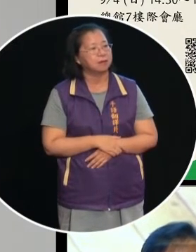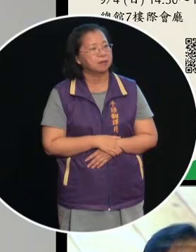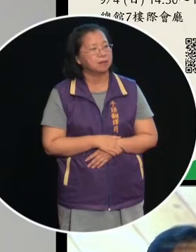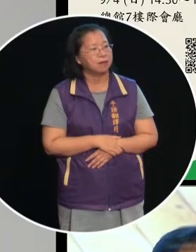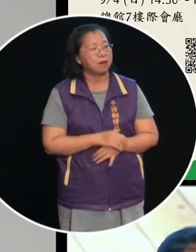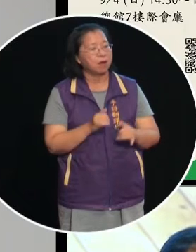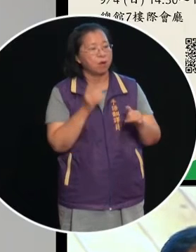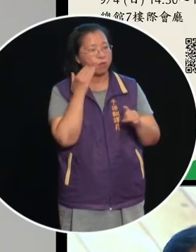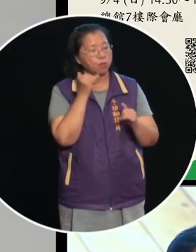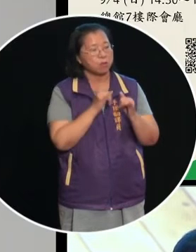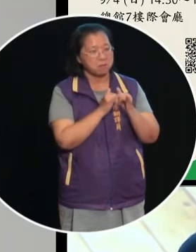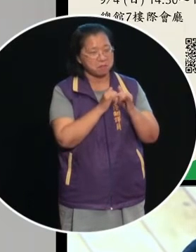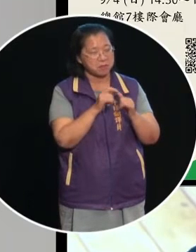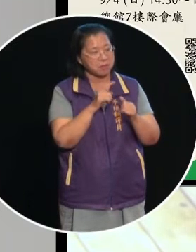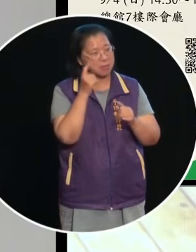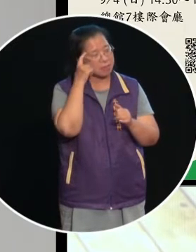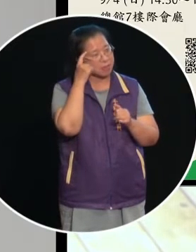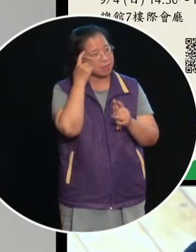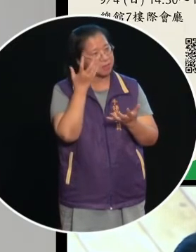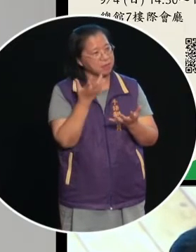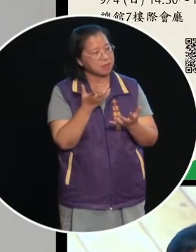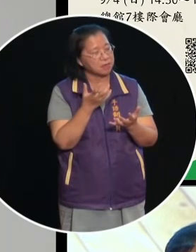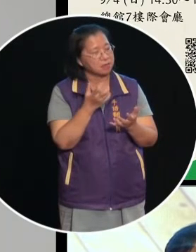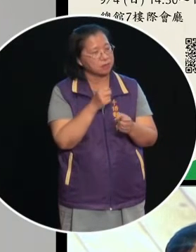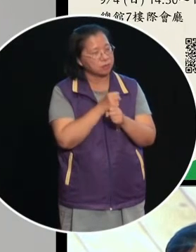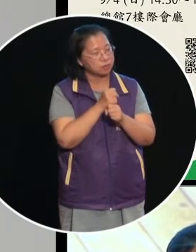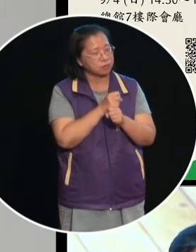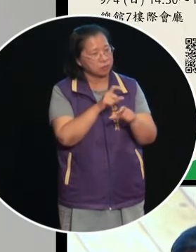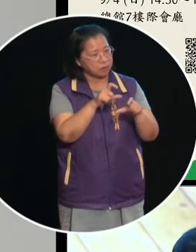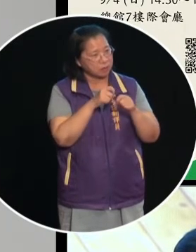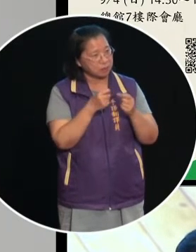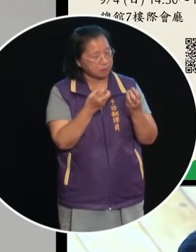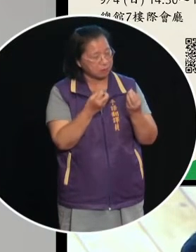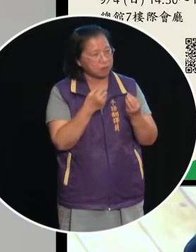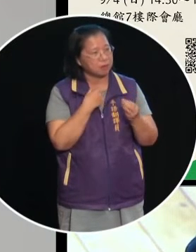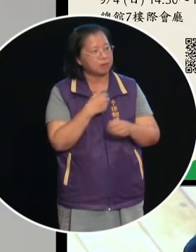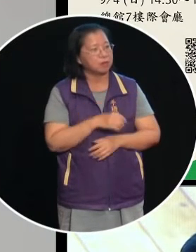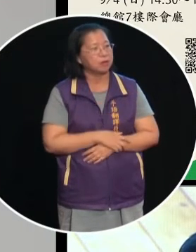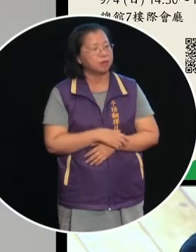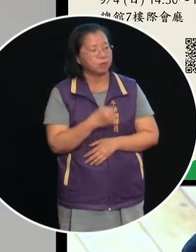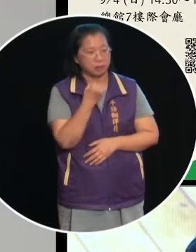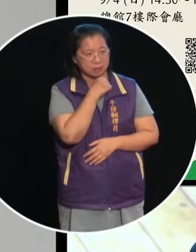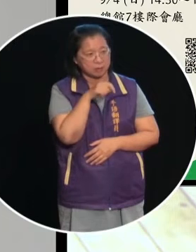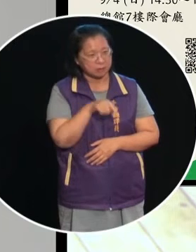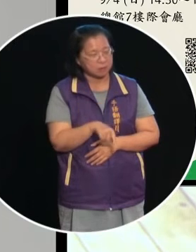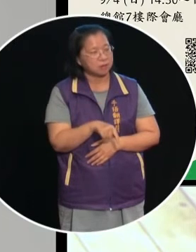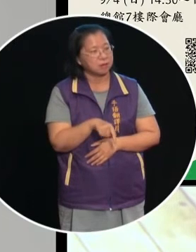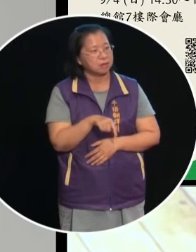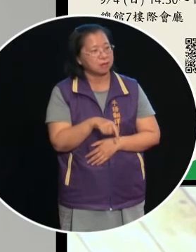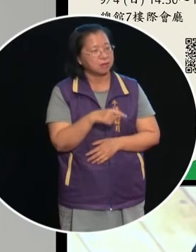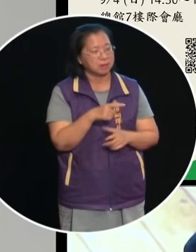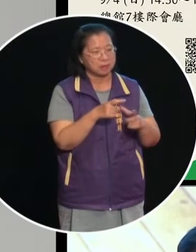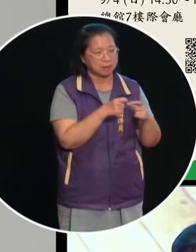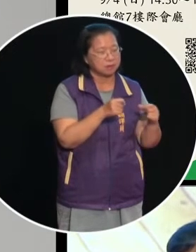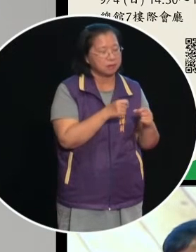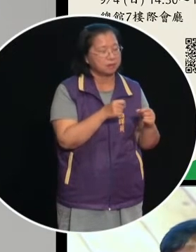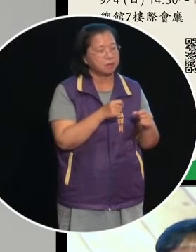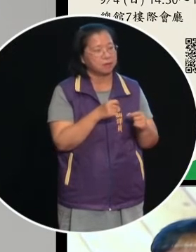民意的有系统的民意工作。不过我希望台湾是尽量是维持日本人对台湾的好